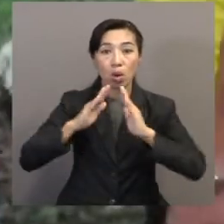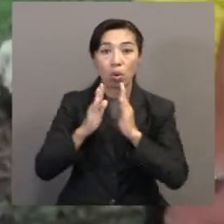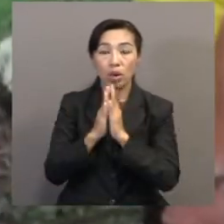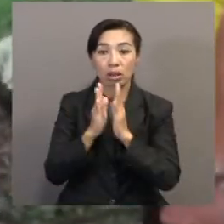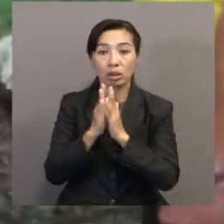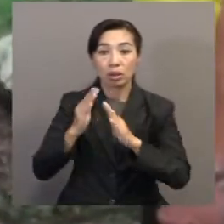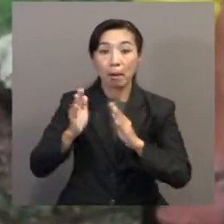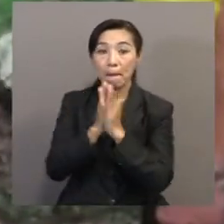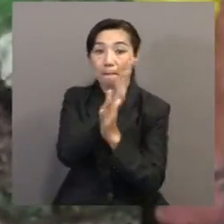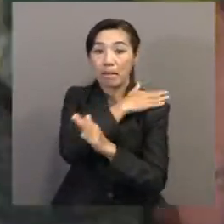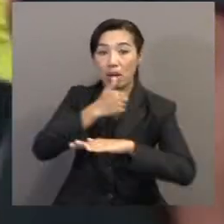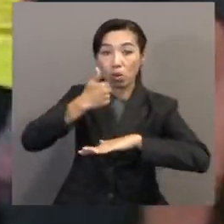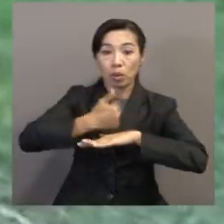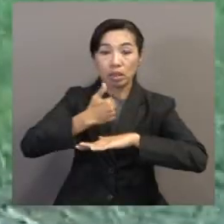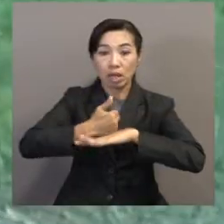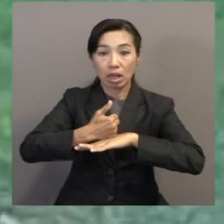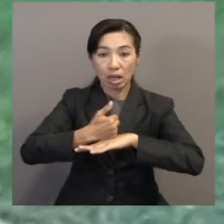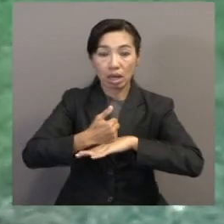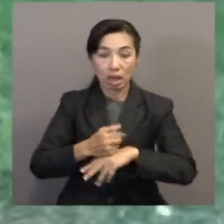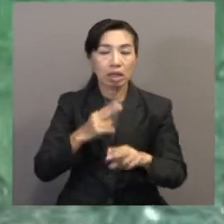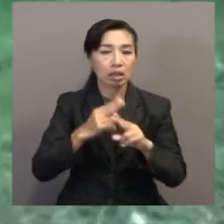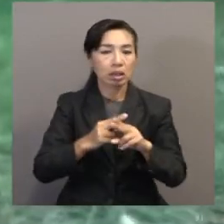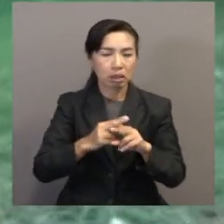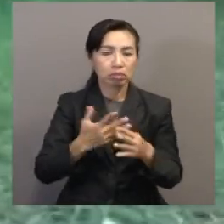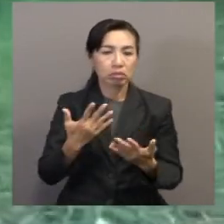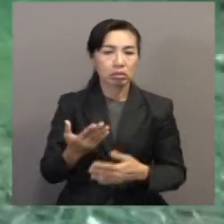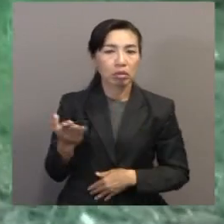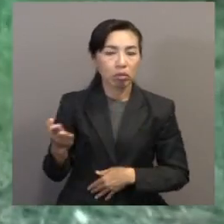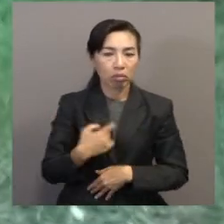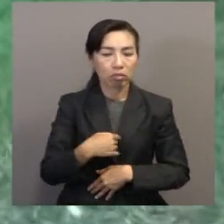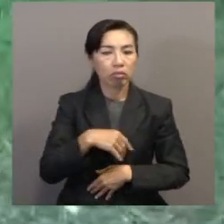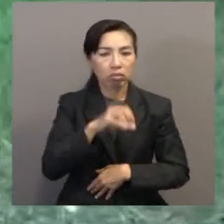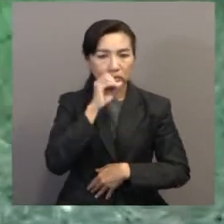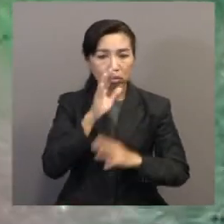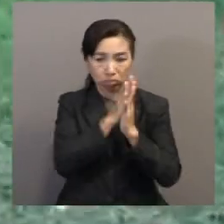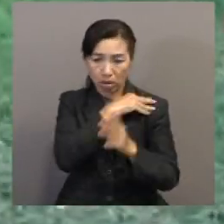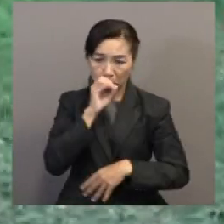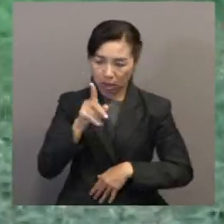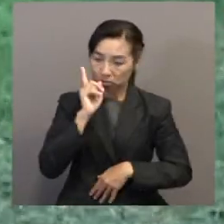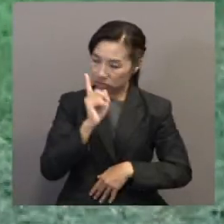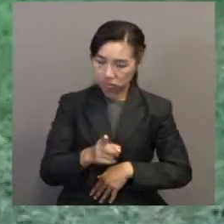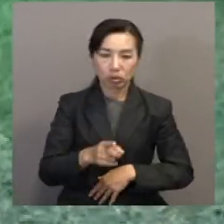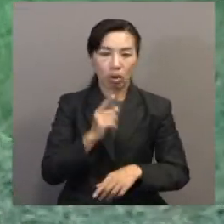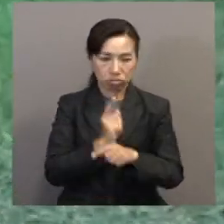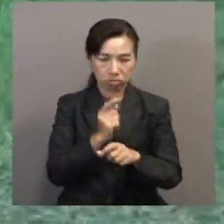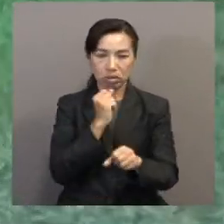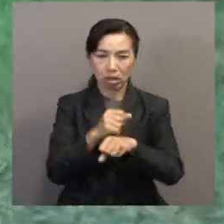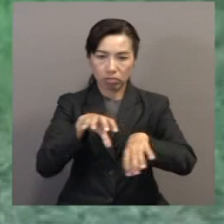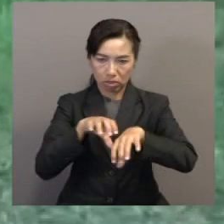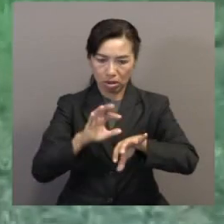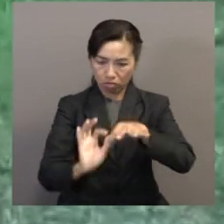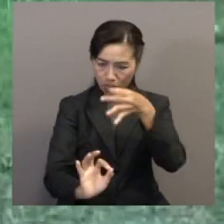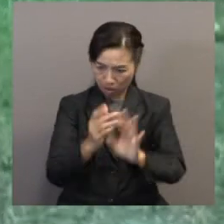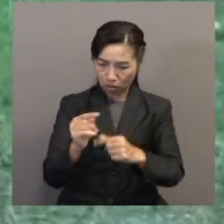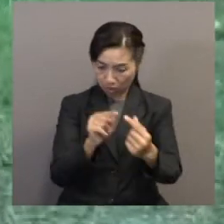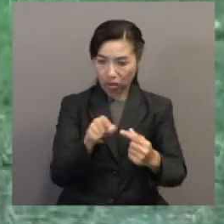ราบชื่อต่อมาก็คือพระครูปลัดธีรัตนัตธนฤทธานะคะเมตตาธรรมโมยืนยันว่าจะทำพิธีต่อพร้อมขู่ด้วยว่า